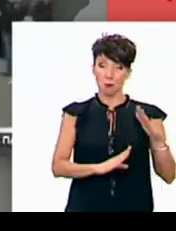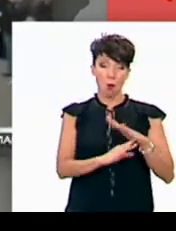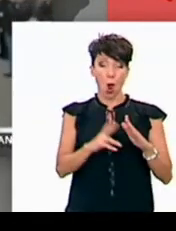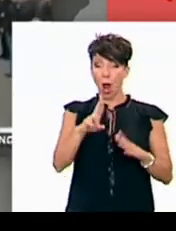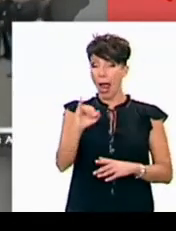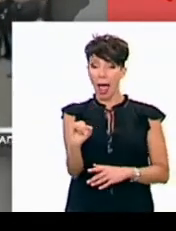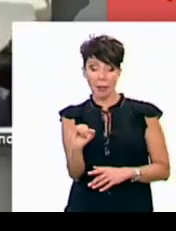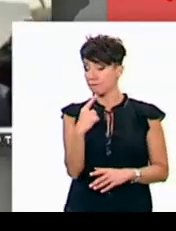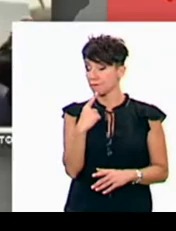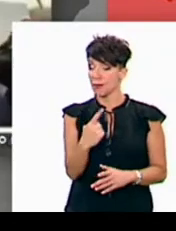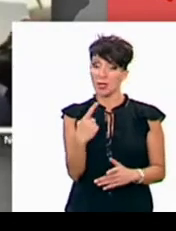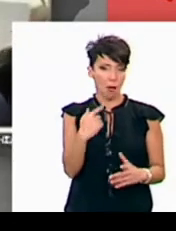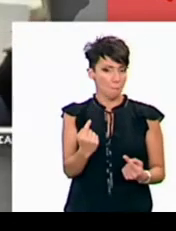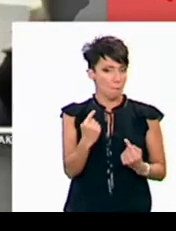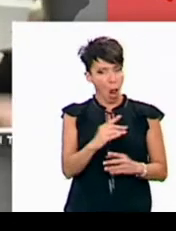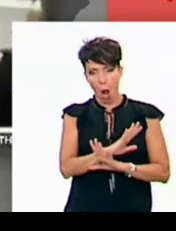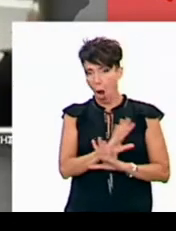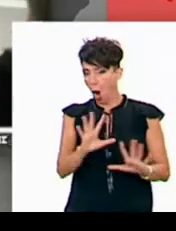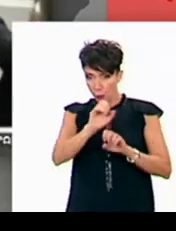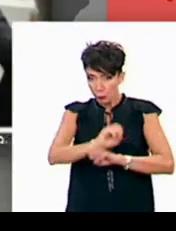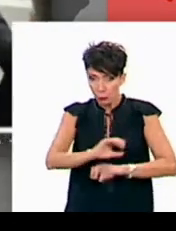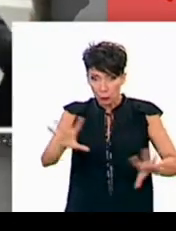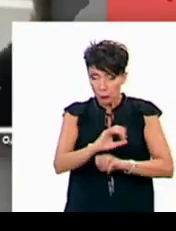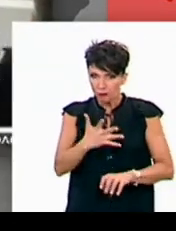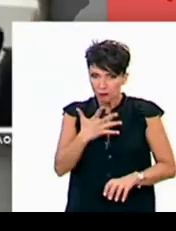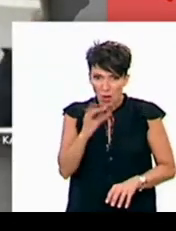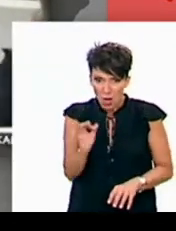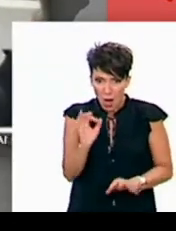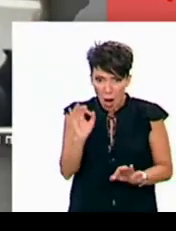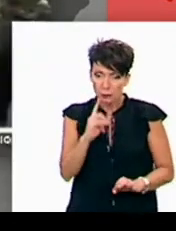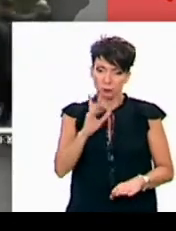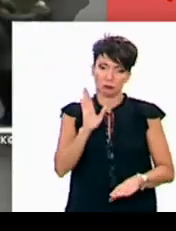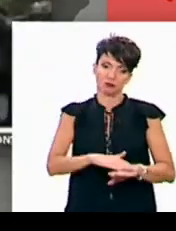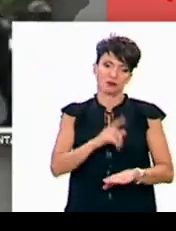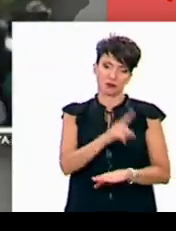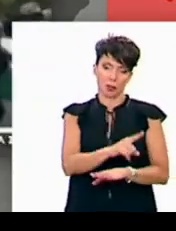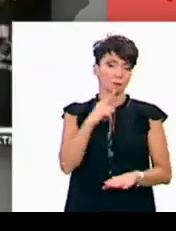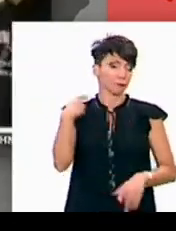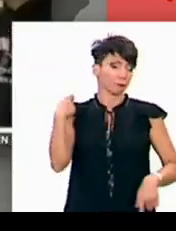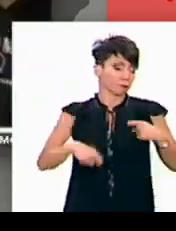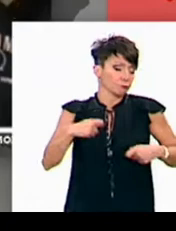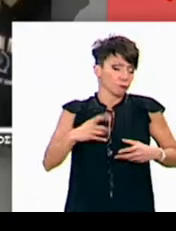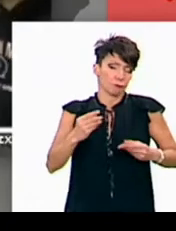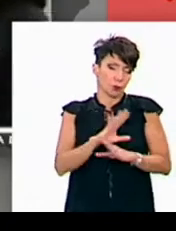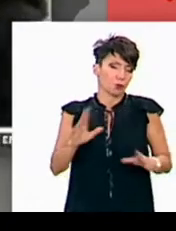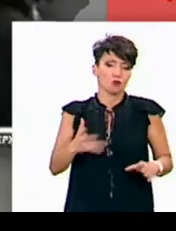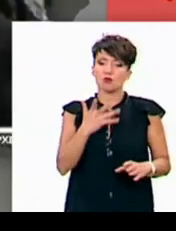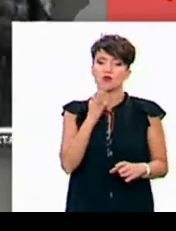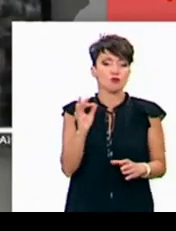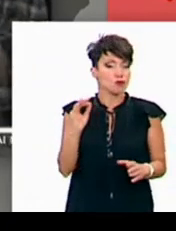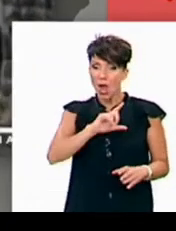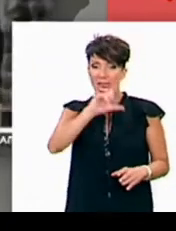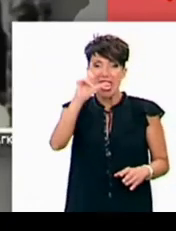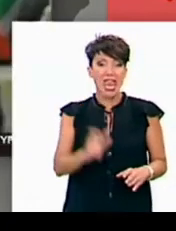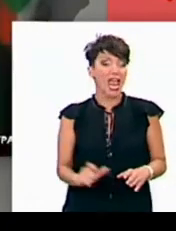είναι εντονότατα ενοχλημένος και θέλει να αποδοθούν οπωσδήποτε ευθύνες. Οι αντιδράσεις ήταν αμέτρητες και λόγω του ότι η